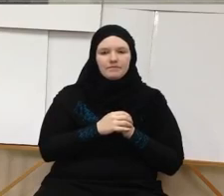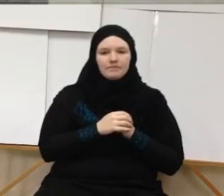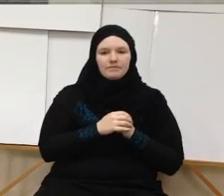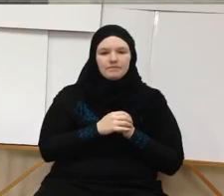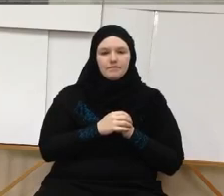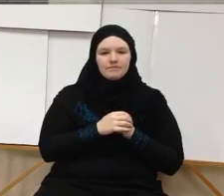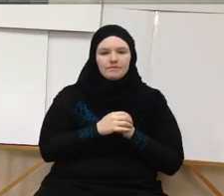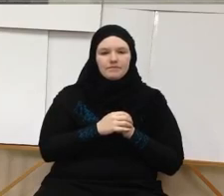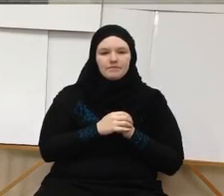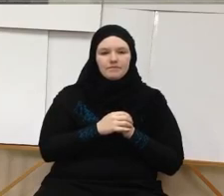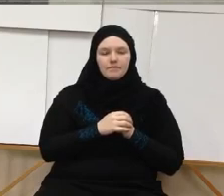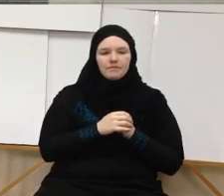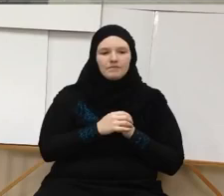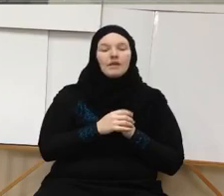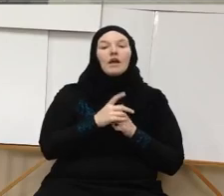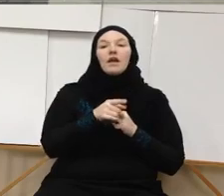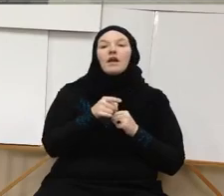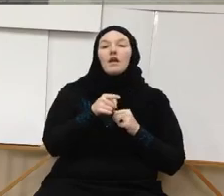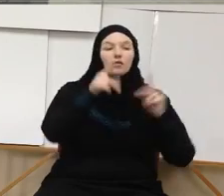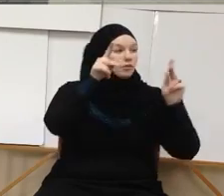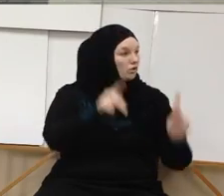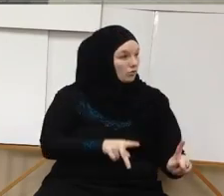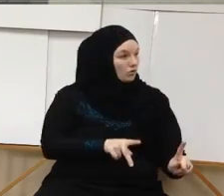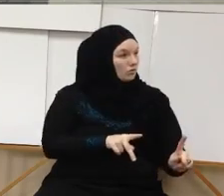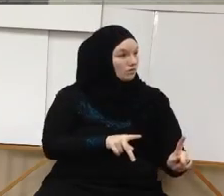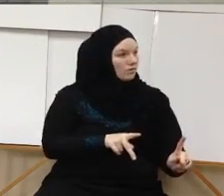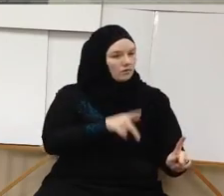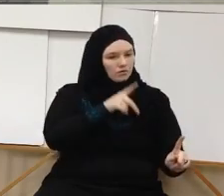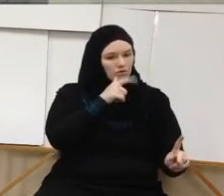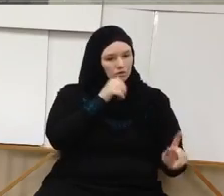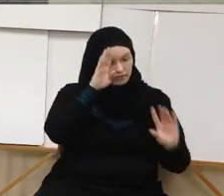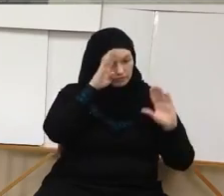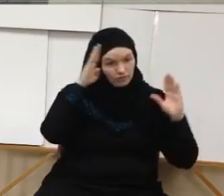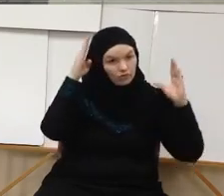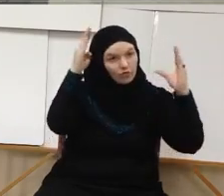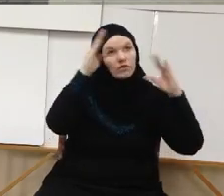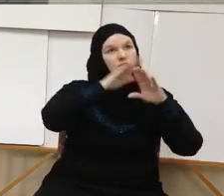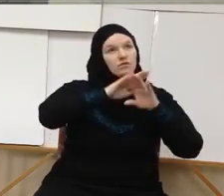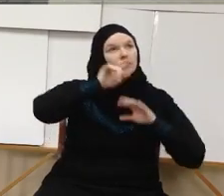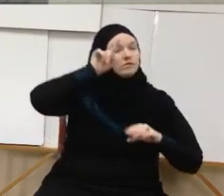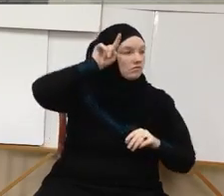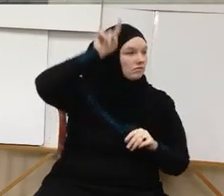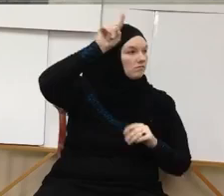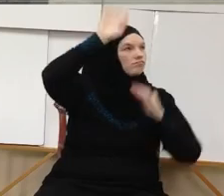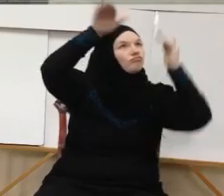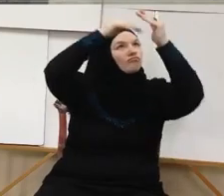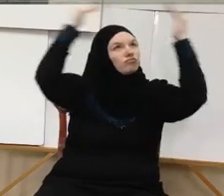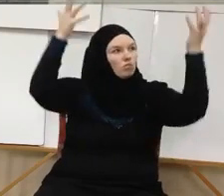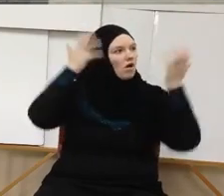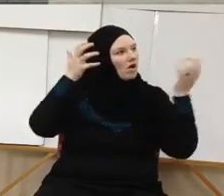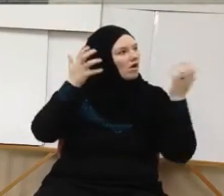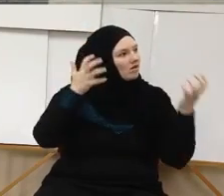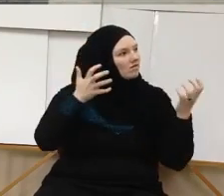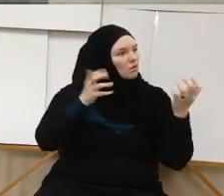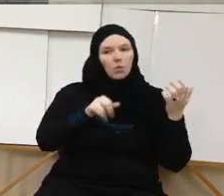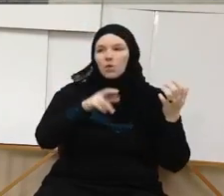ومن أراد الآخرة. And he who is focused on the hereafter, that is what he wants